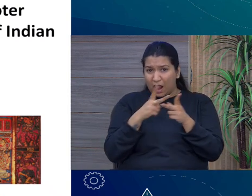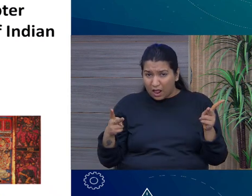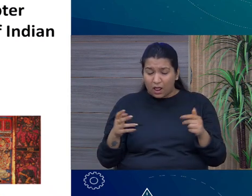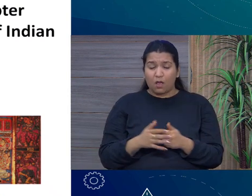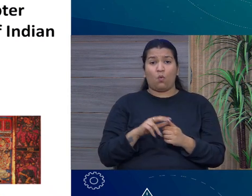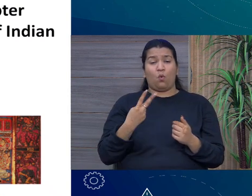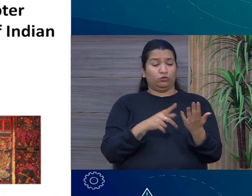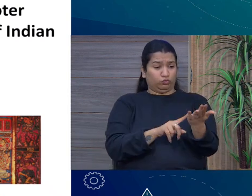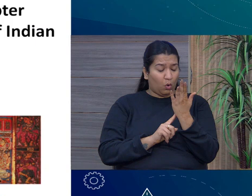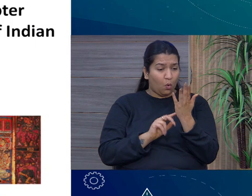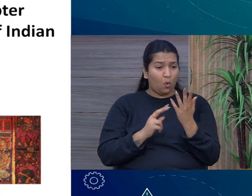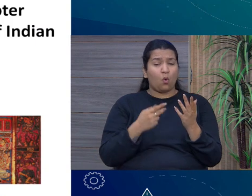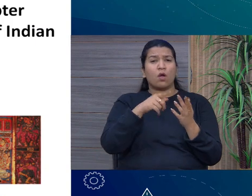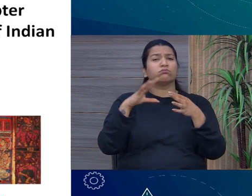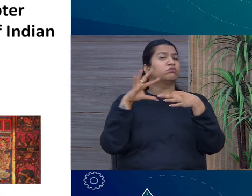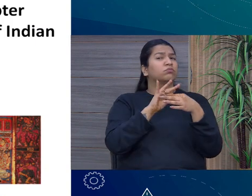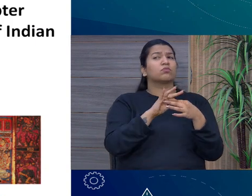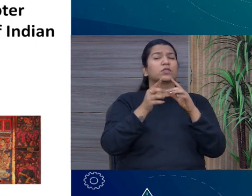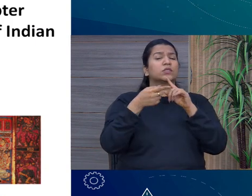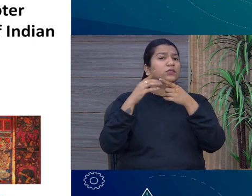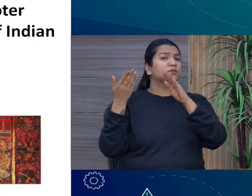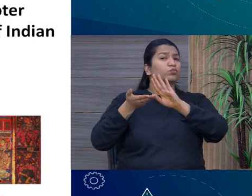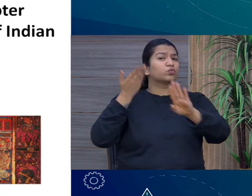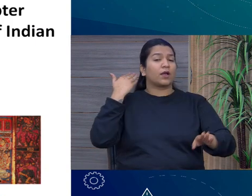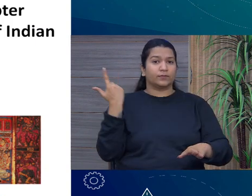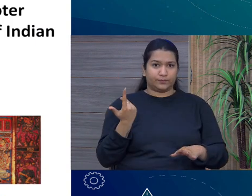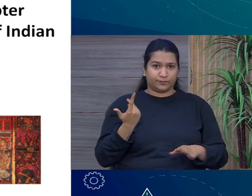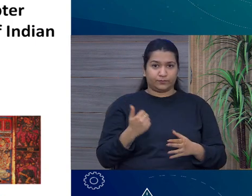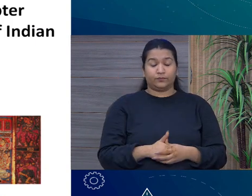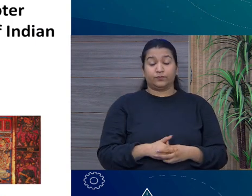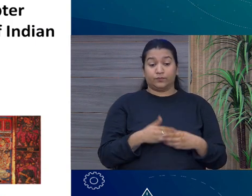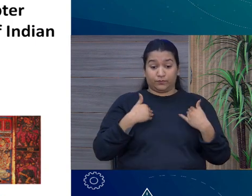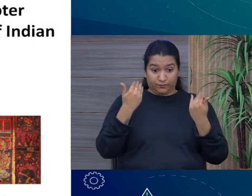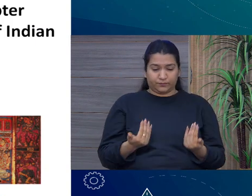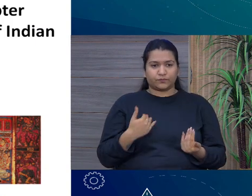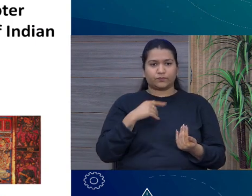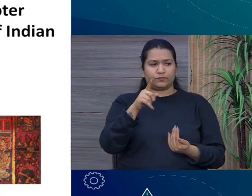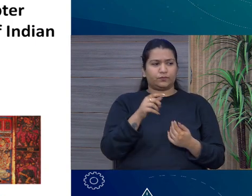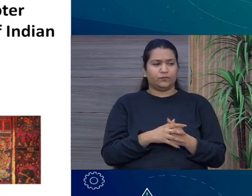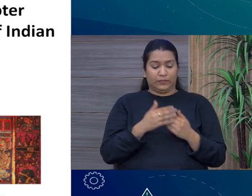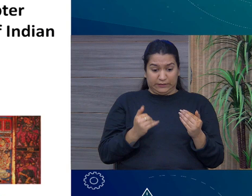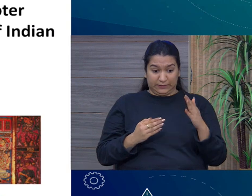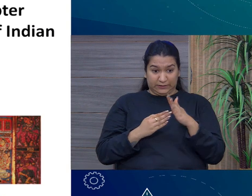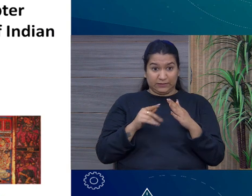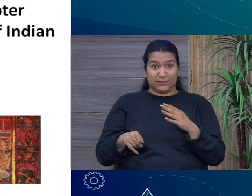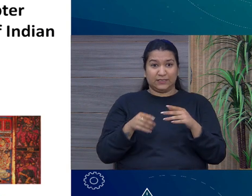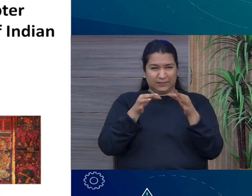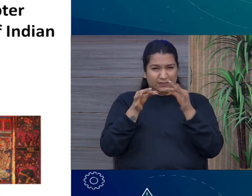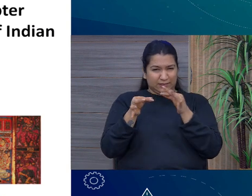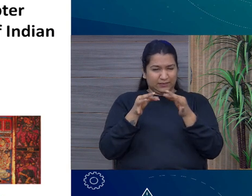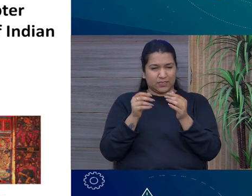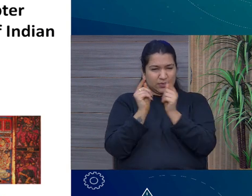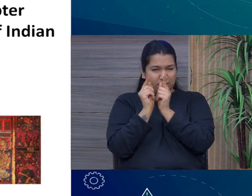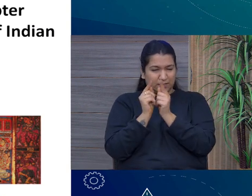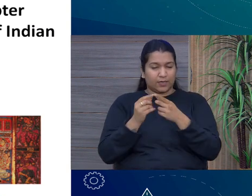मेजरमेंट, अपेयरेंस, एस्थेटिक, प्रपोर्शन एंड कंपोजिशन की। मैं यहाँ पे छोटा सा एक पॉज लेके आपको इन सब के बारे में थोड़ा थोड़ा